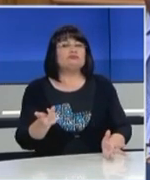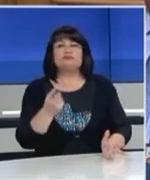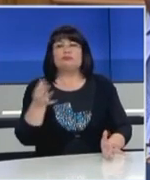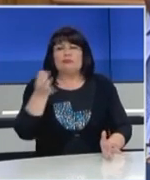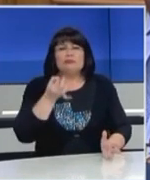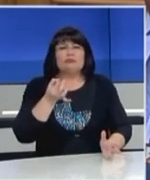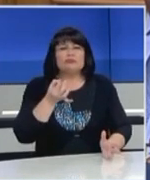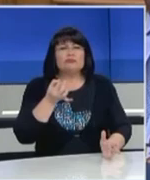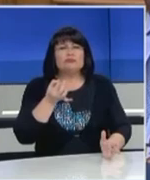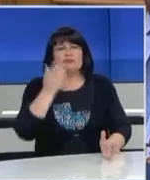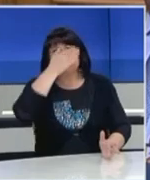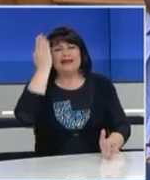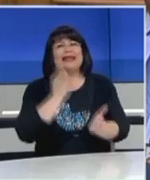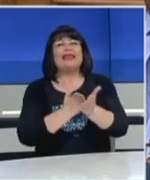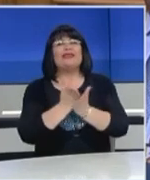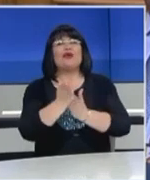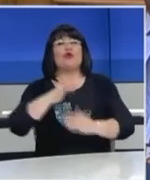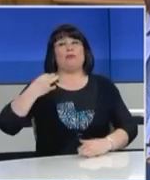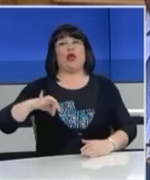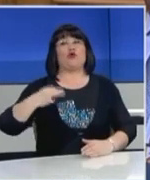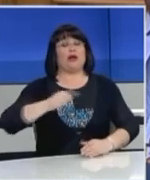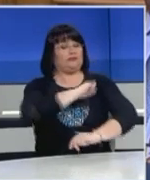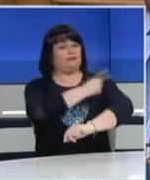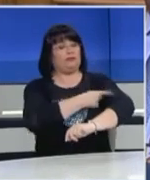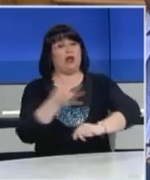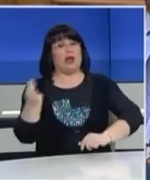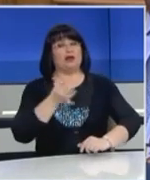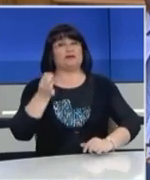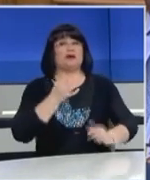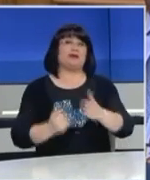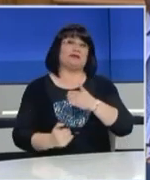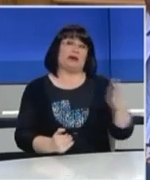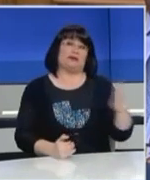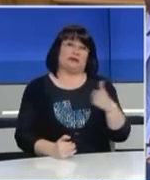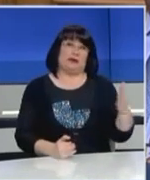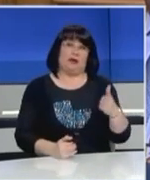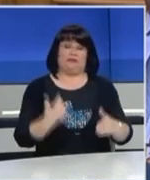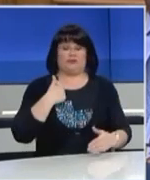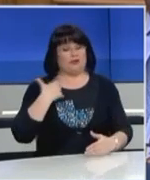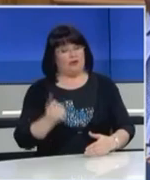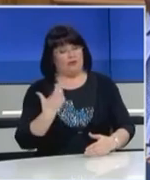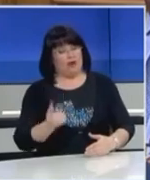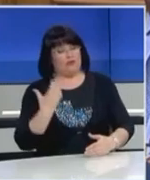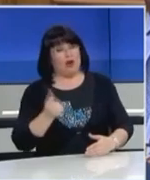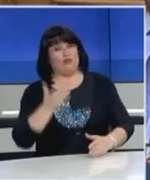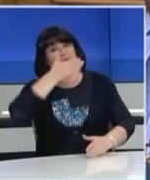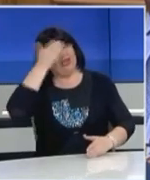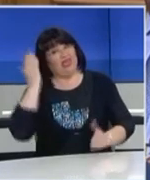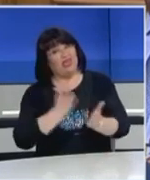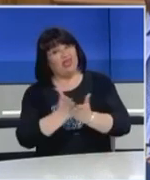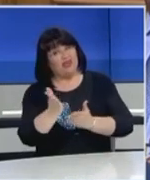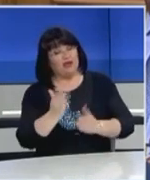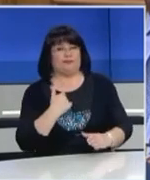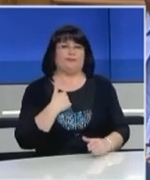δήθεν έννοια του ηθικού πλεονεκτήματος της αριστεράς. Και επιμένει την παράταξη την οποία εγώ έχω την